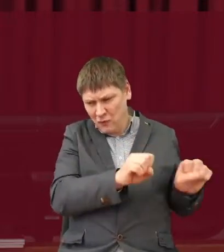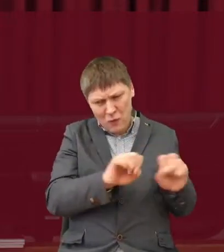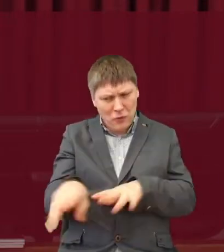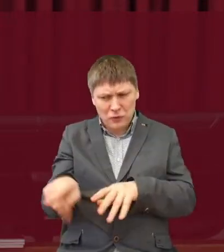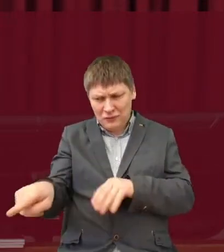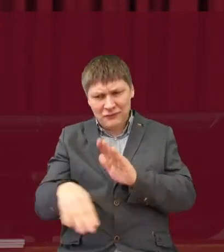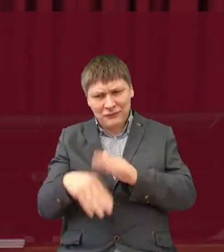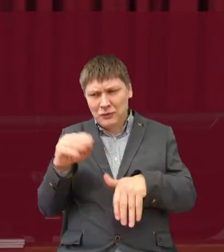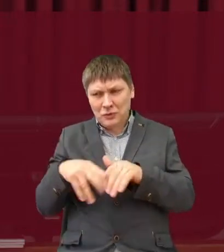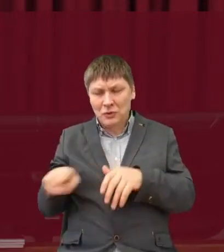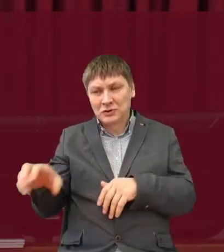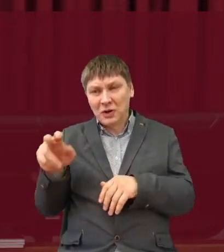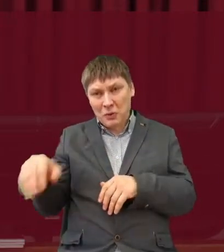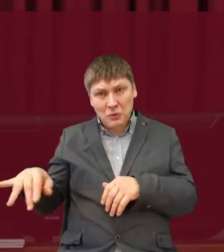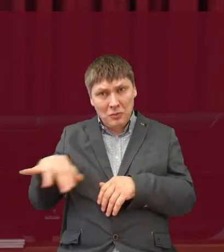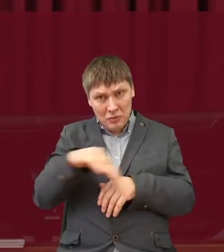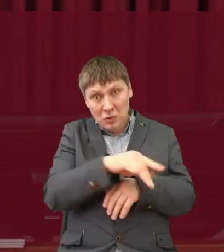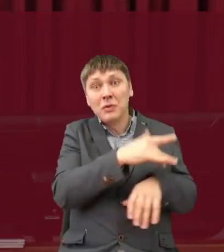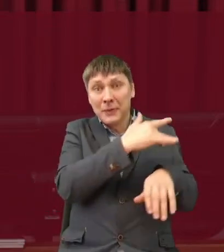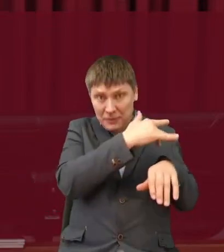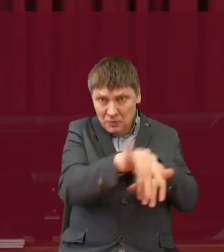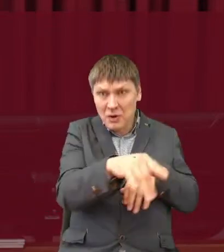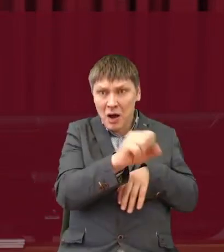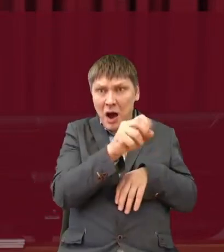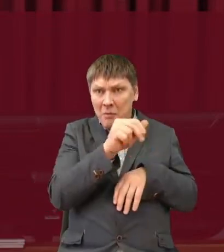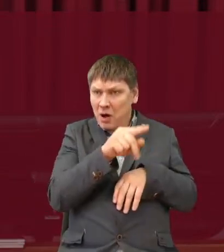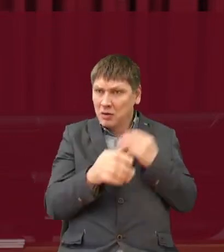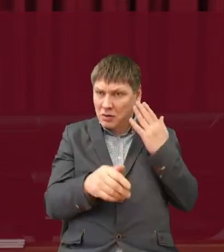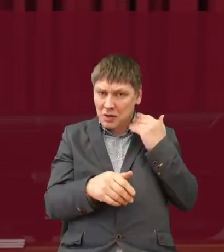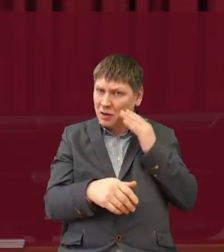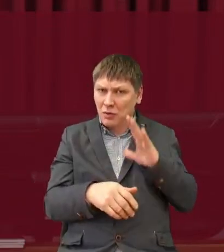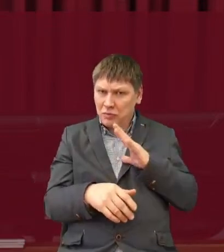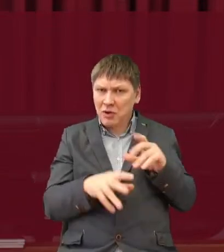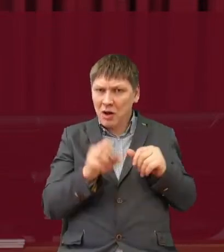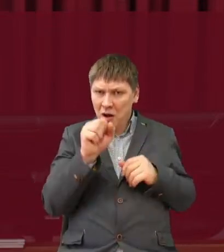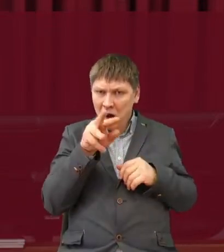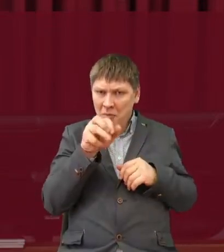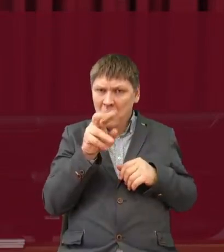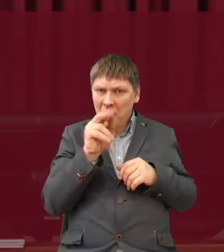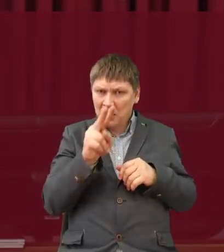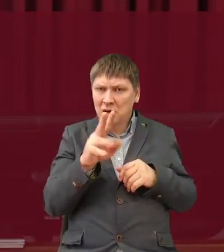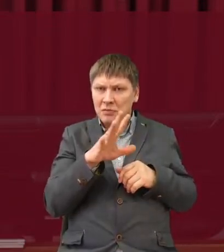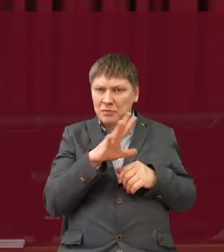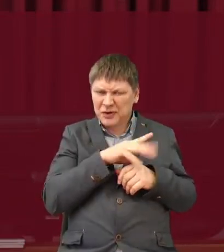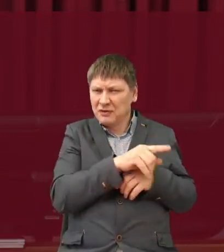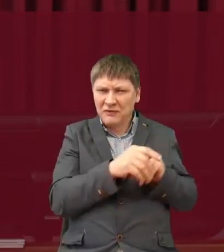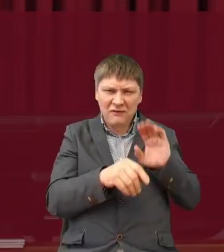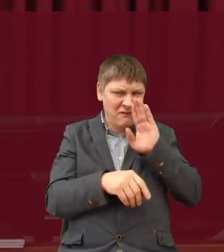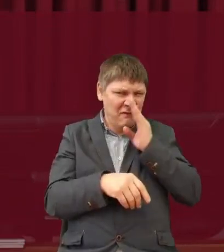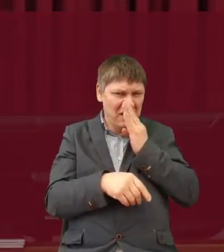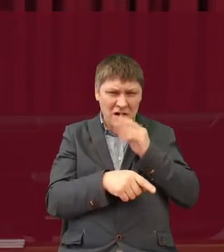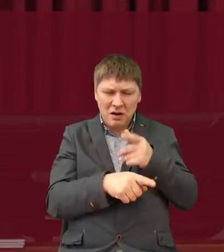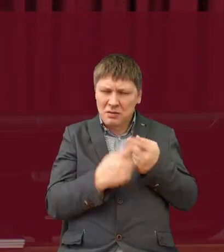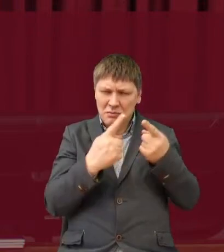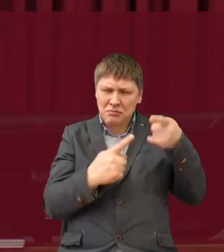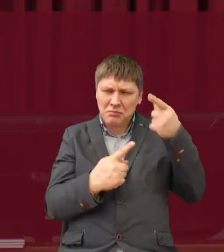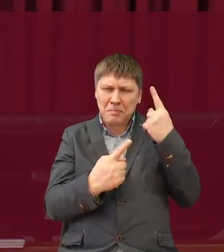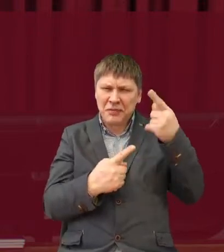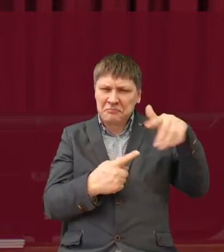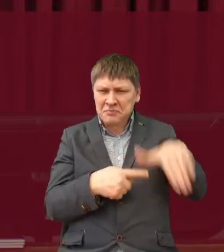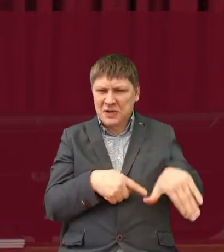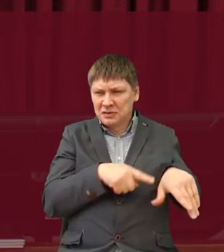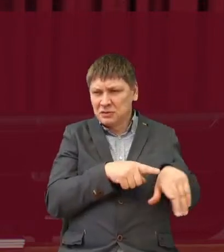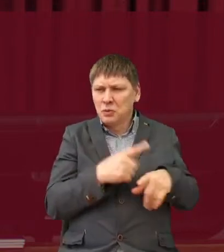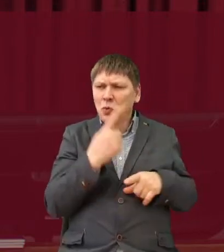Саул идет и поражает амалика это было непросто а Малик был заклятым врагом Израиля сама